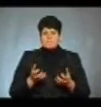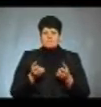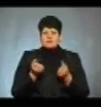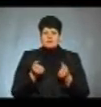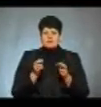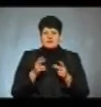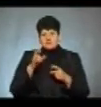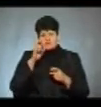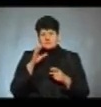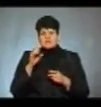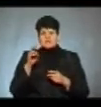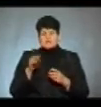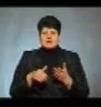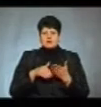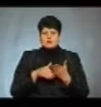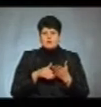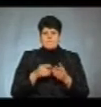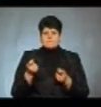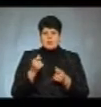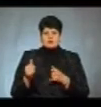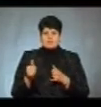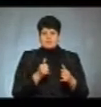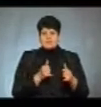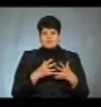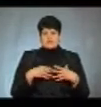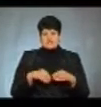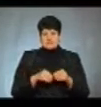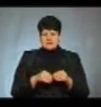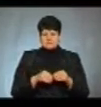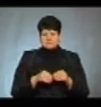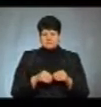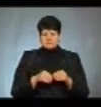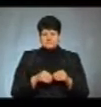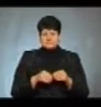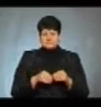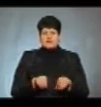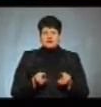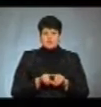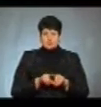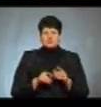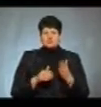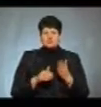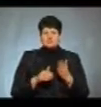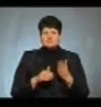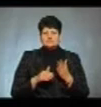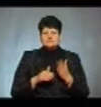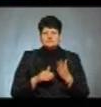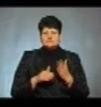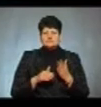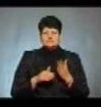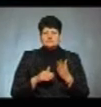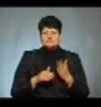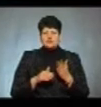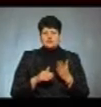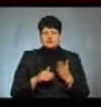як державна соціальна допомога малозабезпеченим сім'ям, і також субсидіями, всіма іншими соціальними